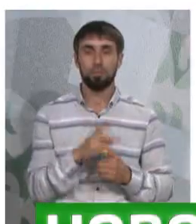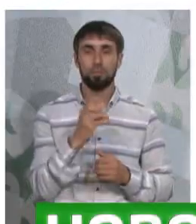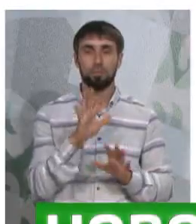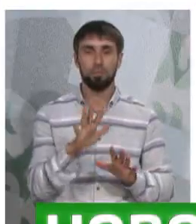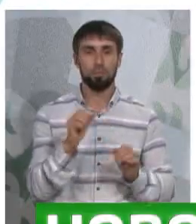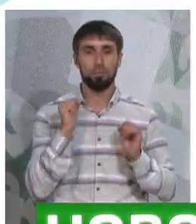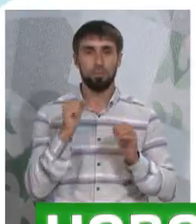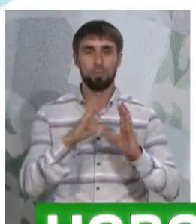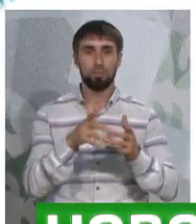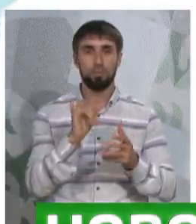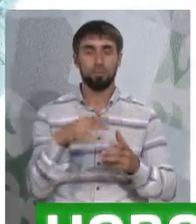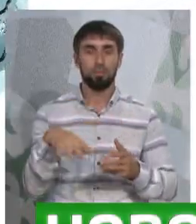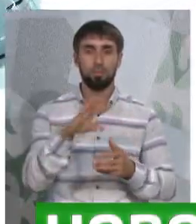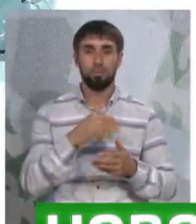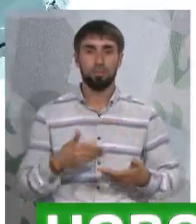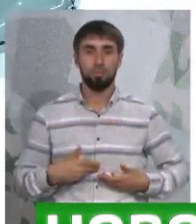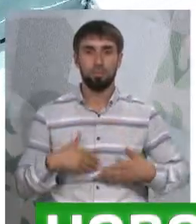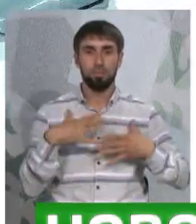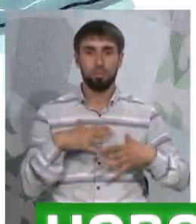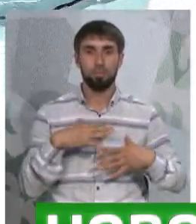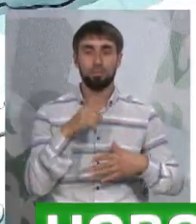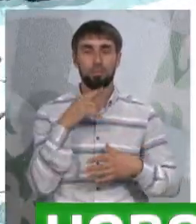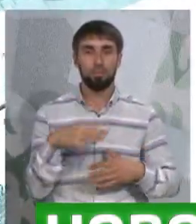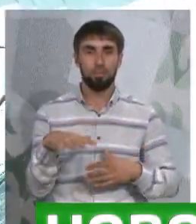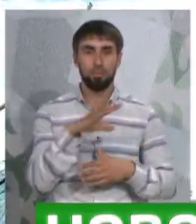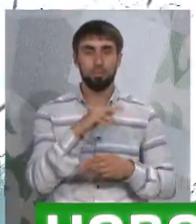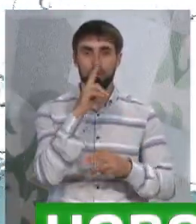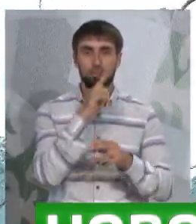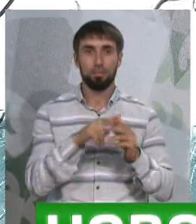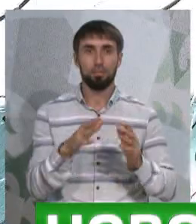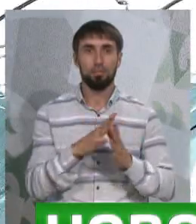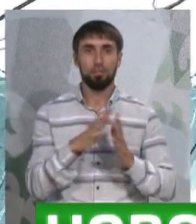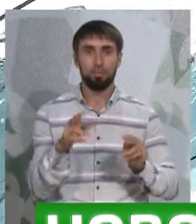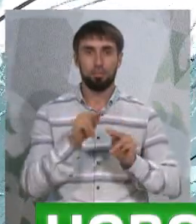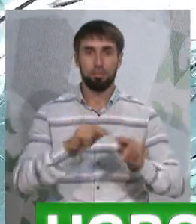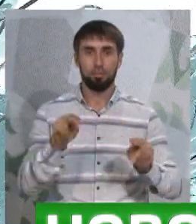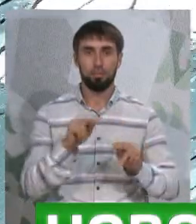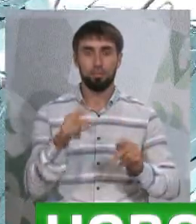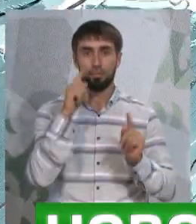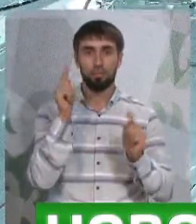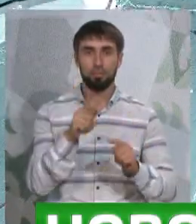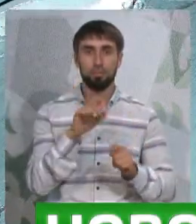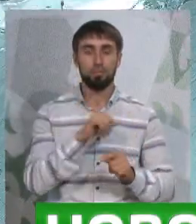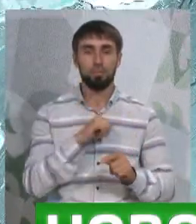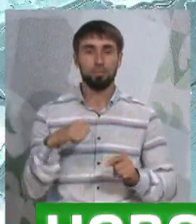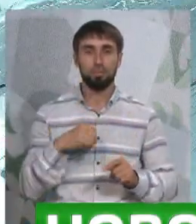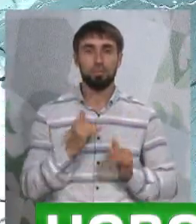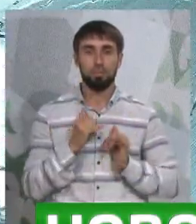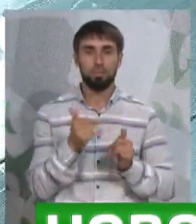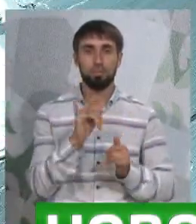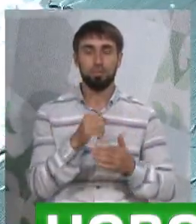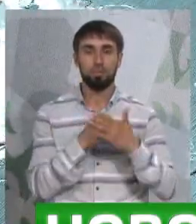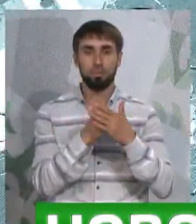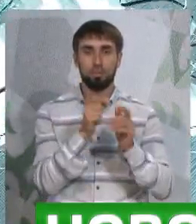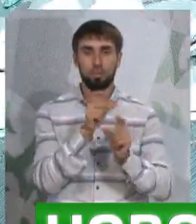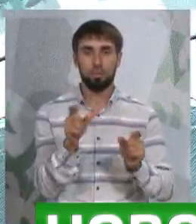и все мы жители кавказа и россия лишились выдающегося тренера и наставника одного из самых уважаемых и авторитетных людей